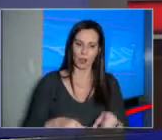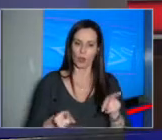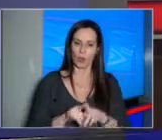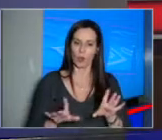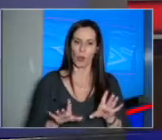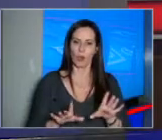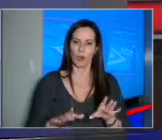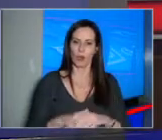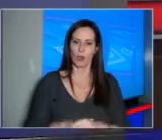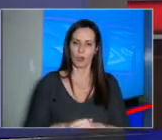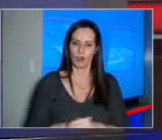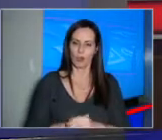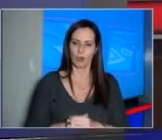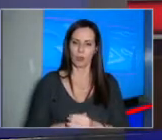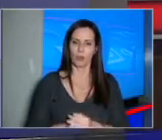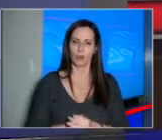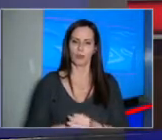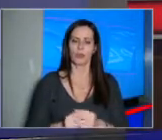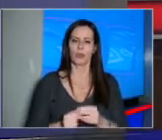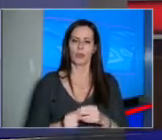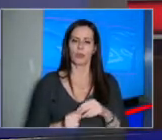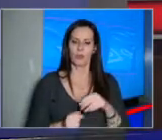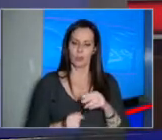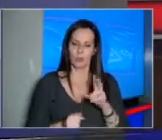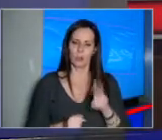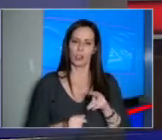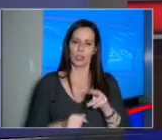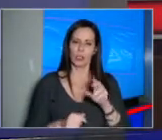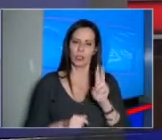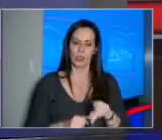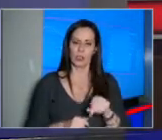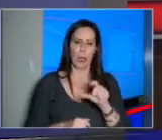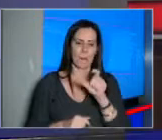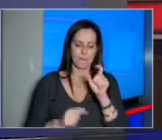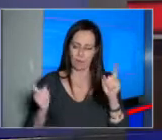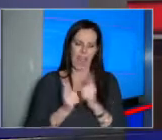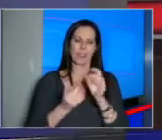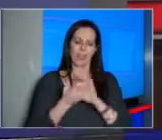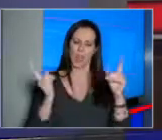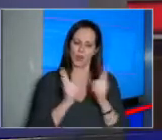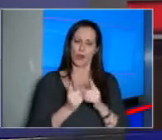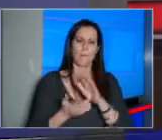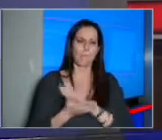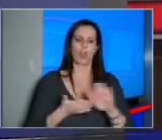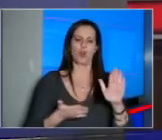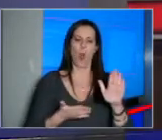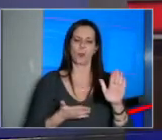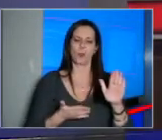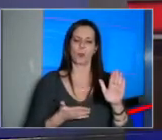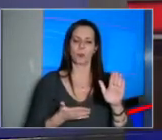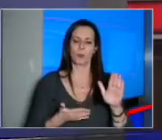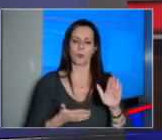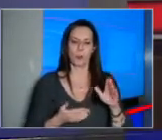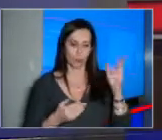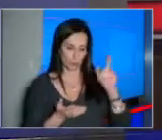רציו במסגרת של פסק דין, יש לך את הרציו, כלומר, מלל קצר, ממוקד, פשוט, קרי, אנשים